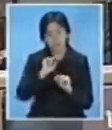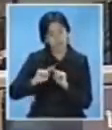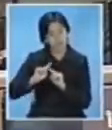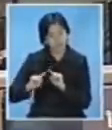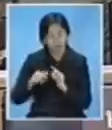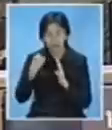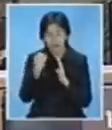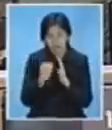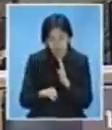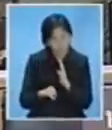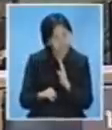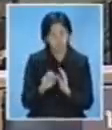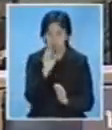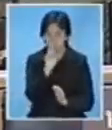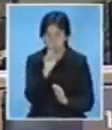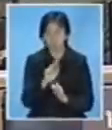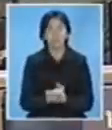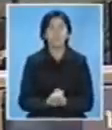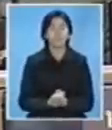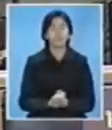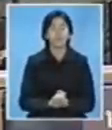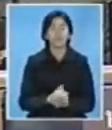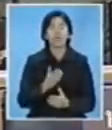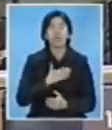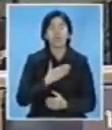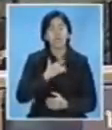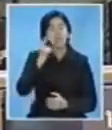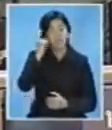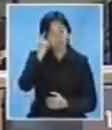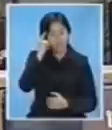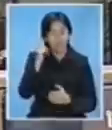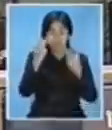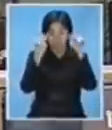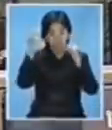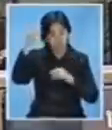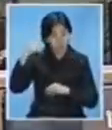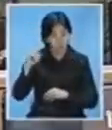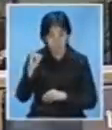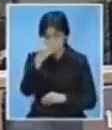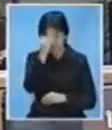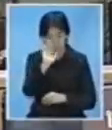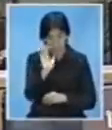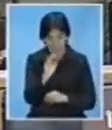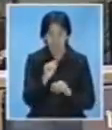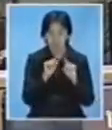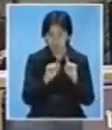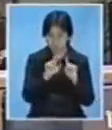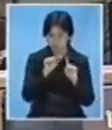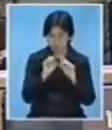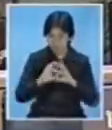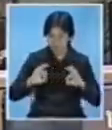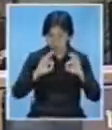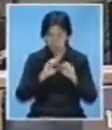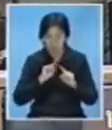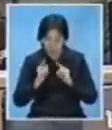ขัดกันแห่งผลประโยชน์ดิฉันก็หวังว่าท่านจะไม่ลืมที่จะใช้นโยบายเร่งด่วนข้อนี้กับการเจรจา